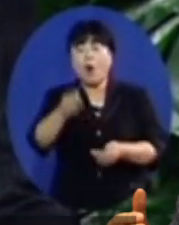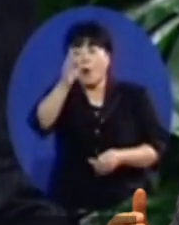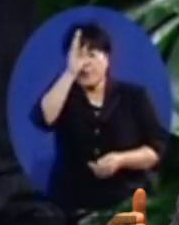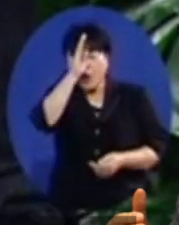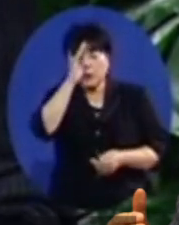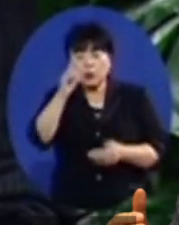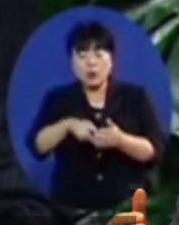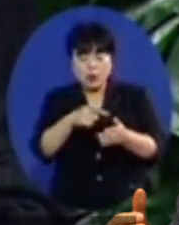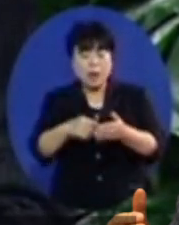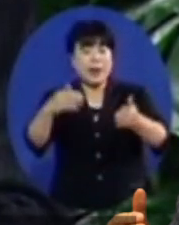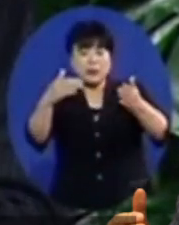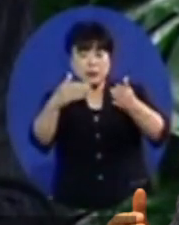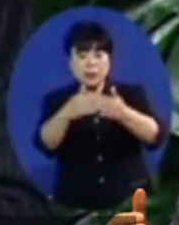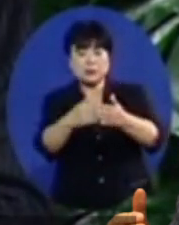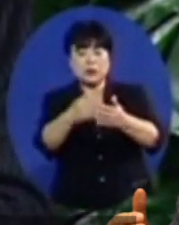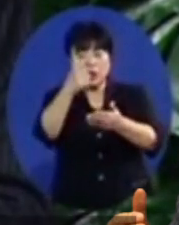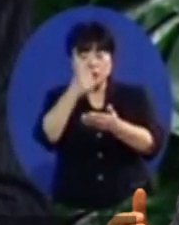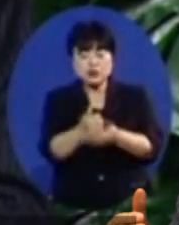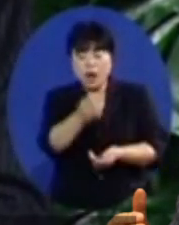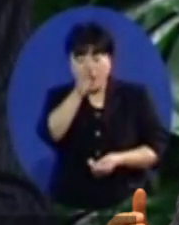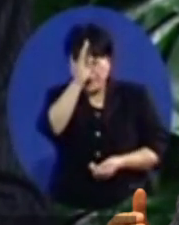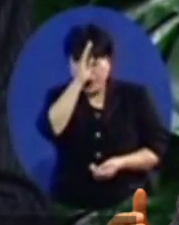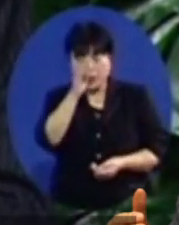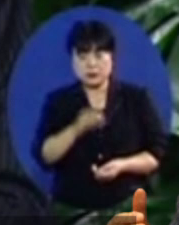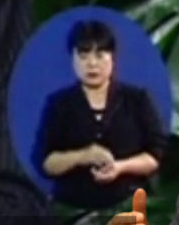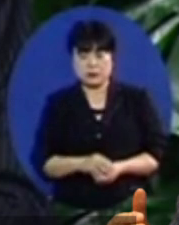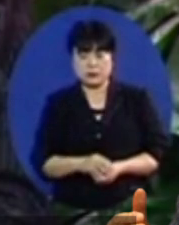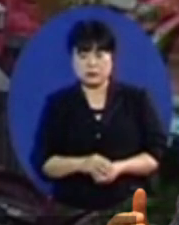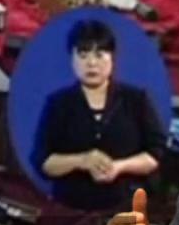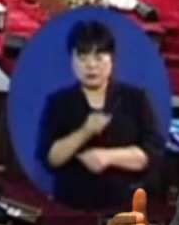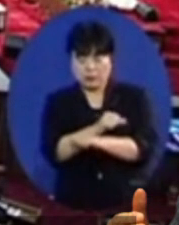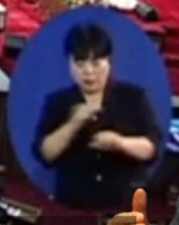이미 청산했으므로 죄와 질병에서